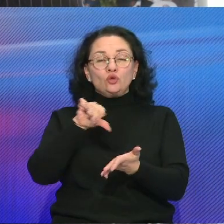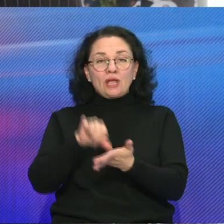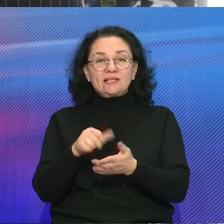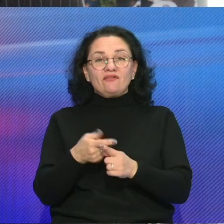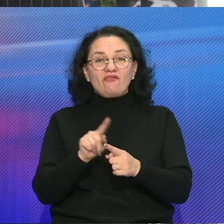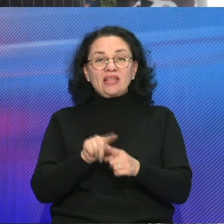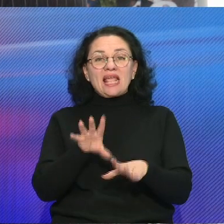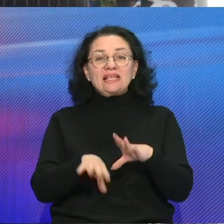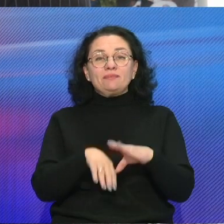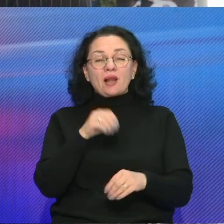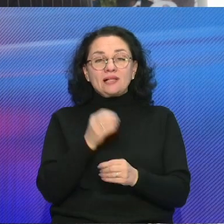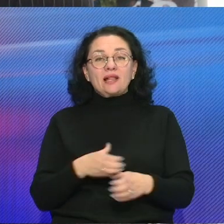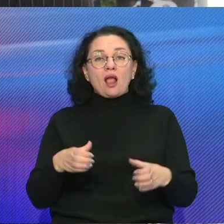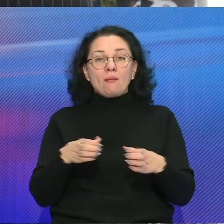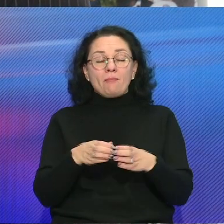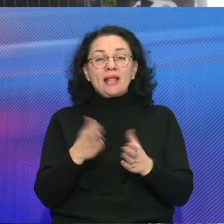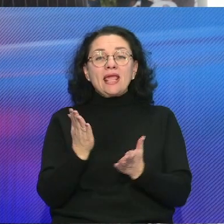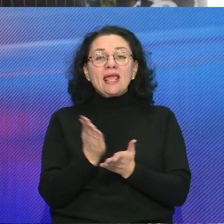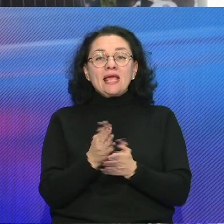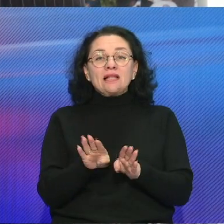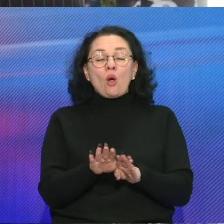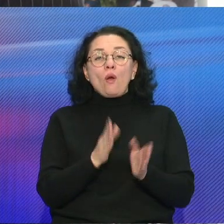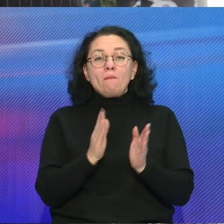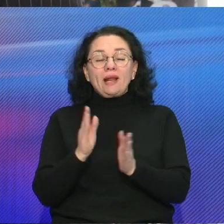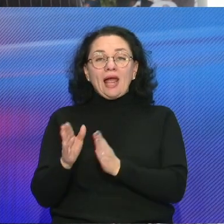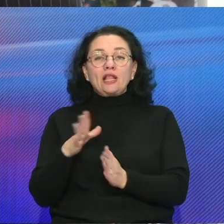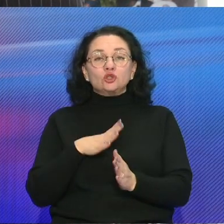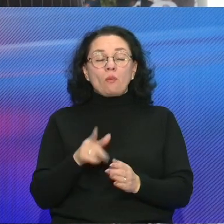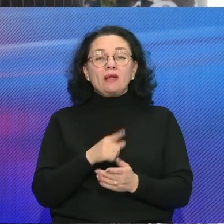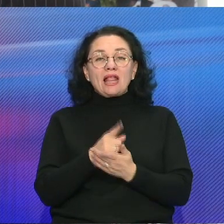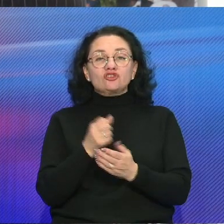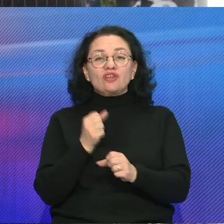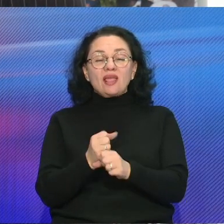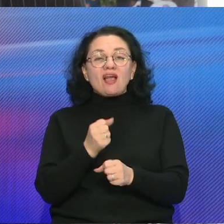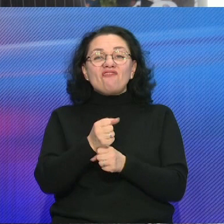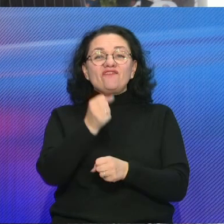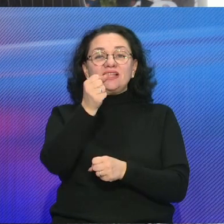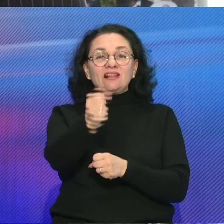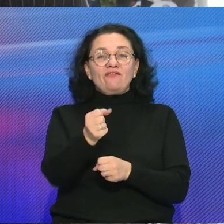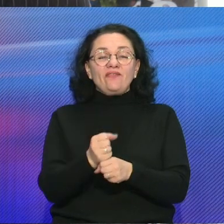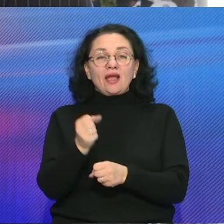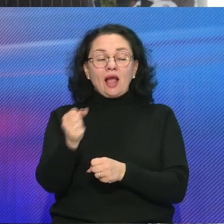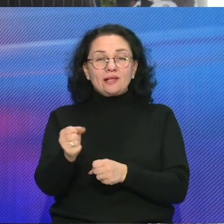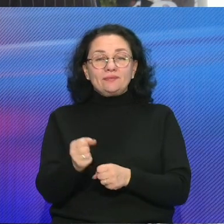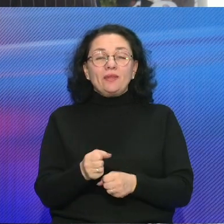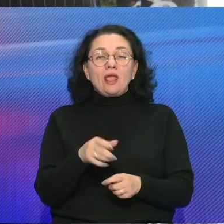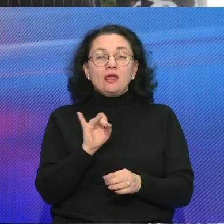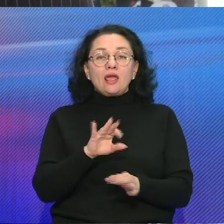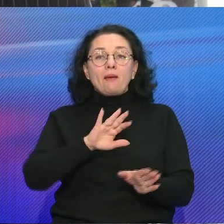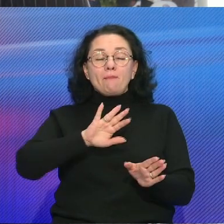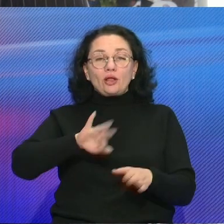кампании, но есть такой порядок, что мы должны их выдвинуть. Вернее, мы не должны, мы будем их выдвигать. И они затем